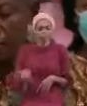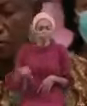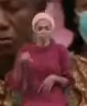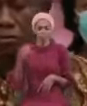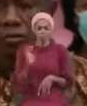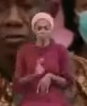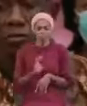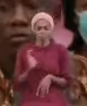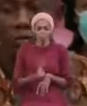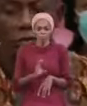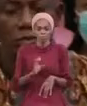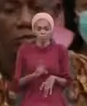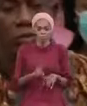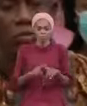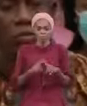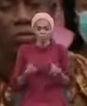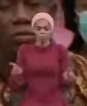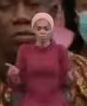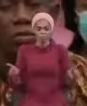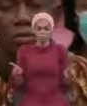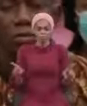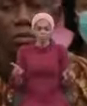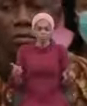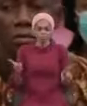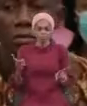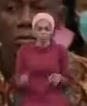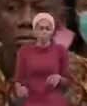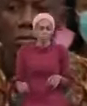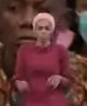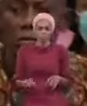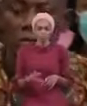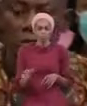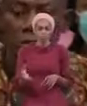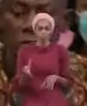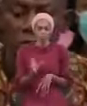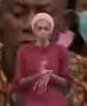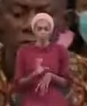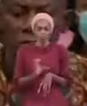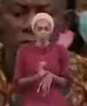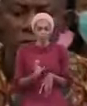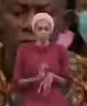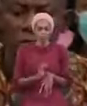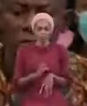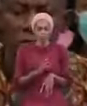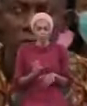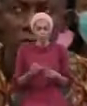l'Église dans les églises locales ou dans les